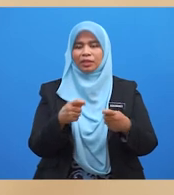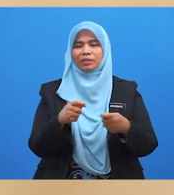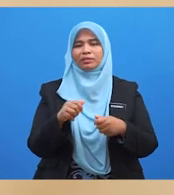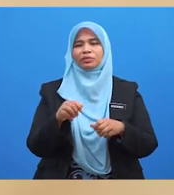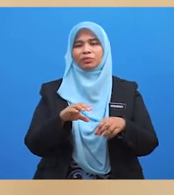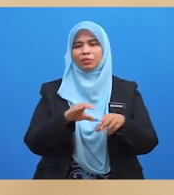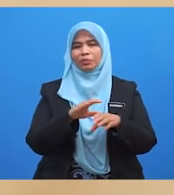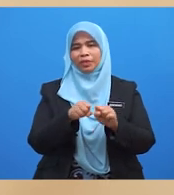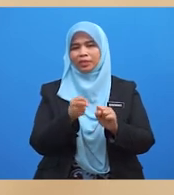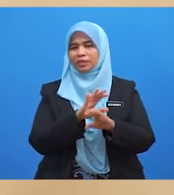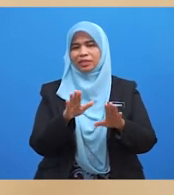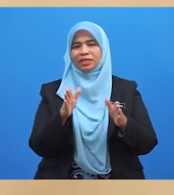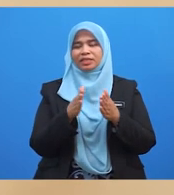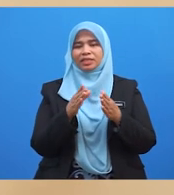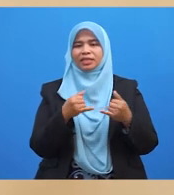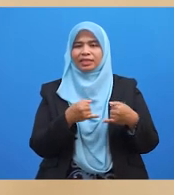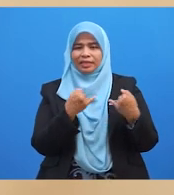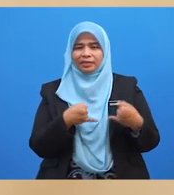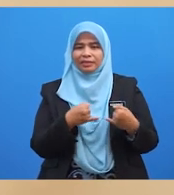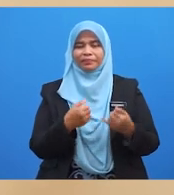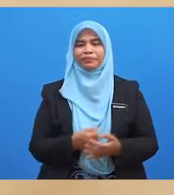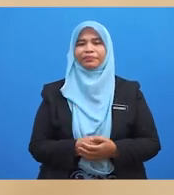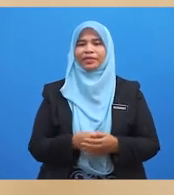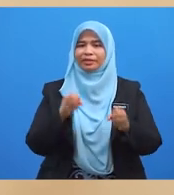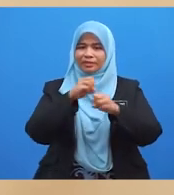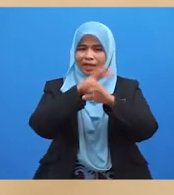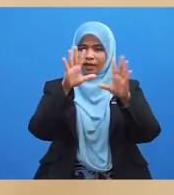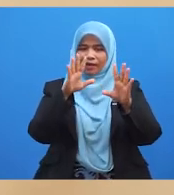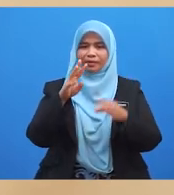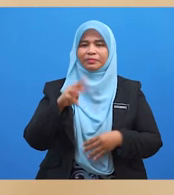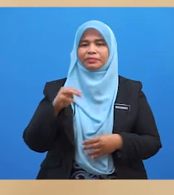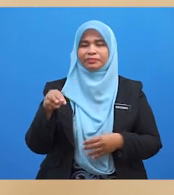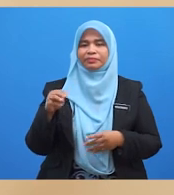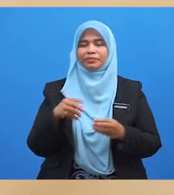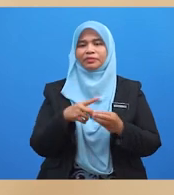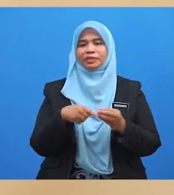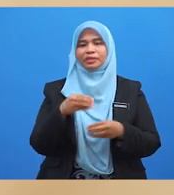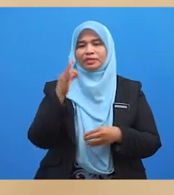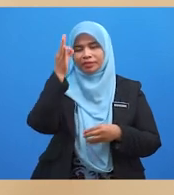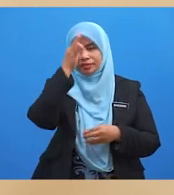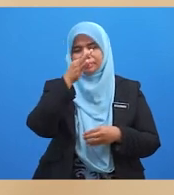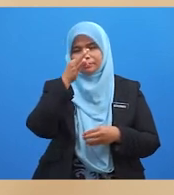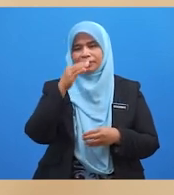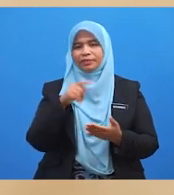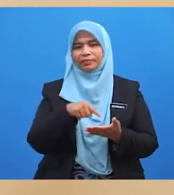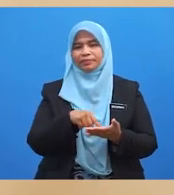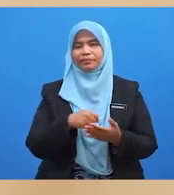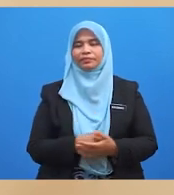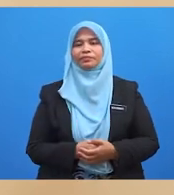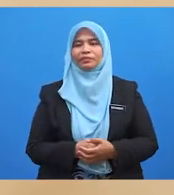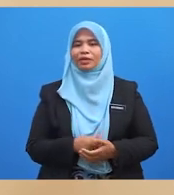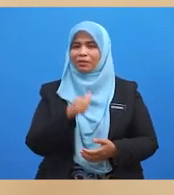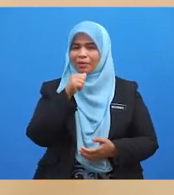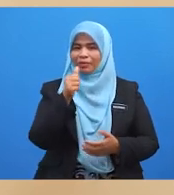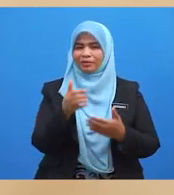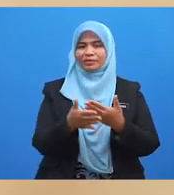mengecilkan hati mana-mana pihak. Jelas ya murid-murid tentang sifat keadilan dalam berpoligami. Bukan senang